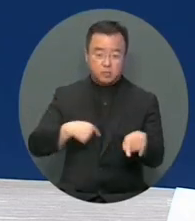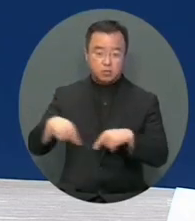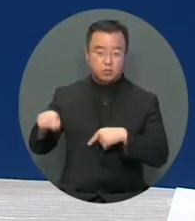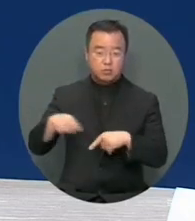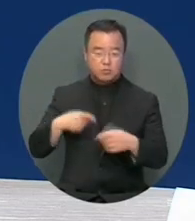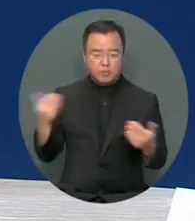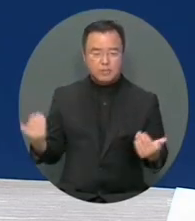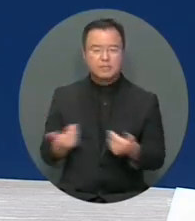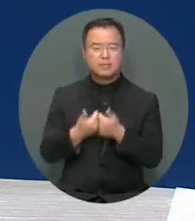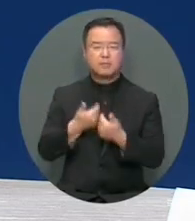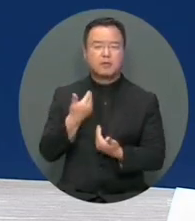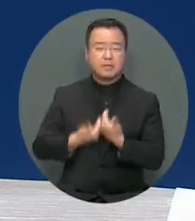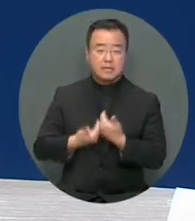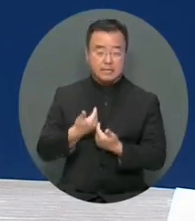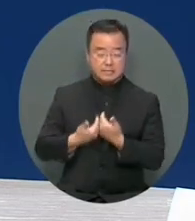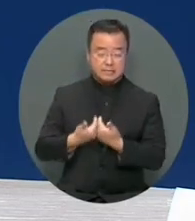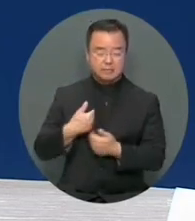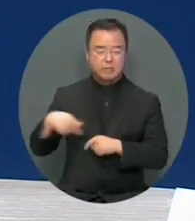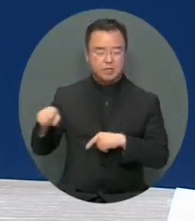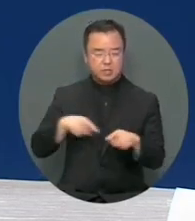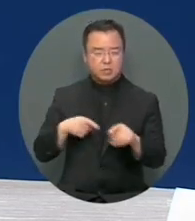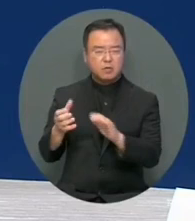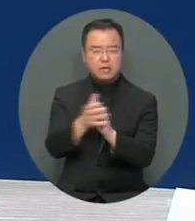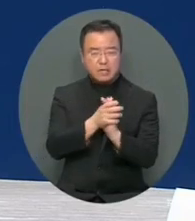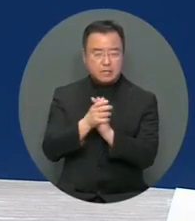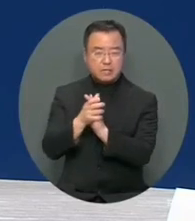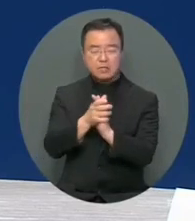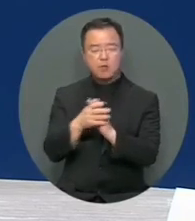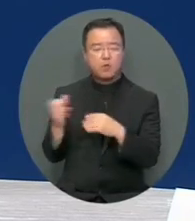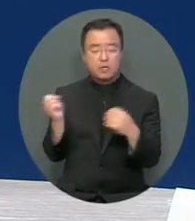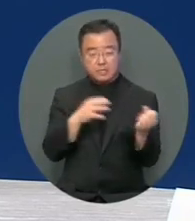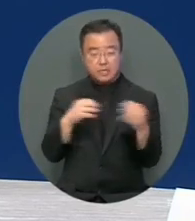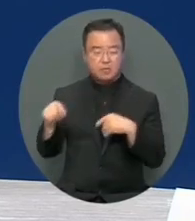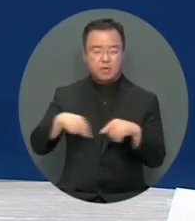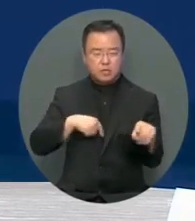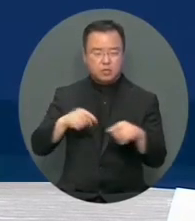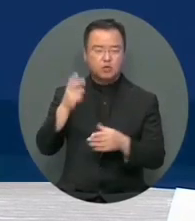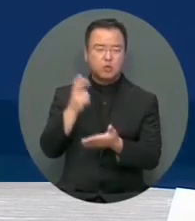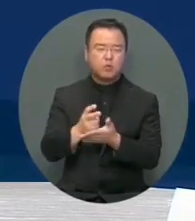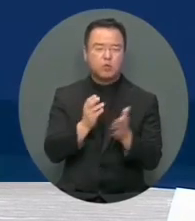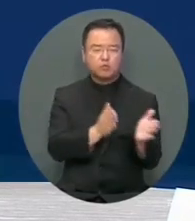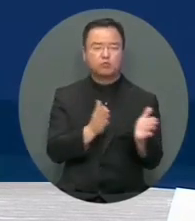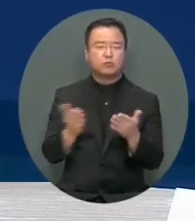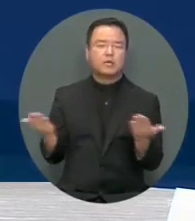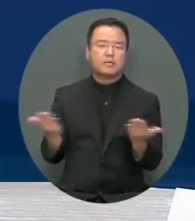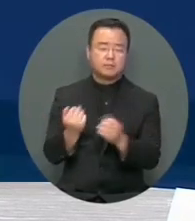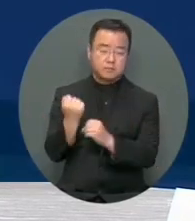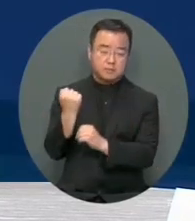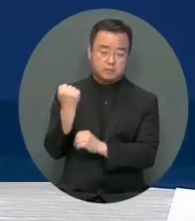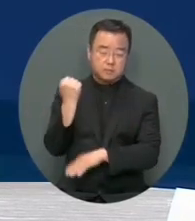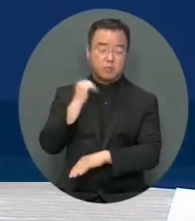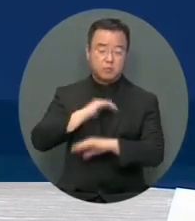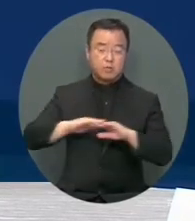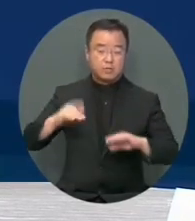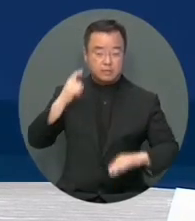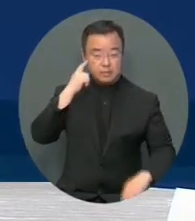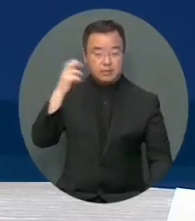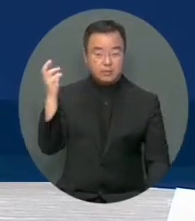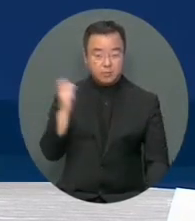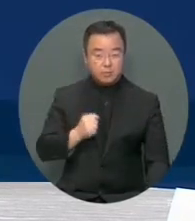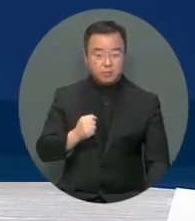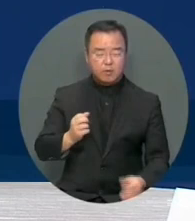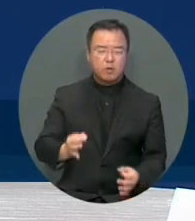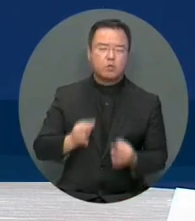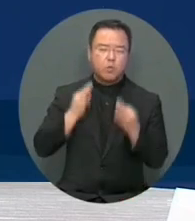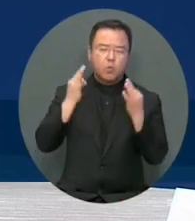대립과 갈등의 정치를 대화와 타협의 정치로 제도화하는 일이 그게 근본적인 해결법이라고 생각하고 그 노력을